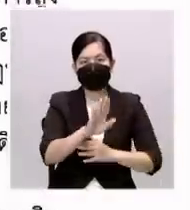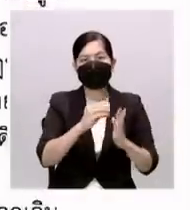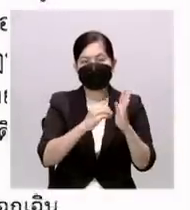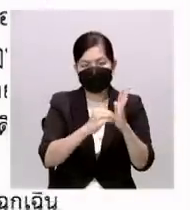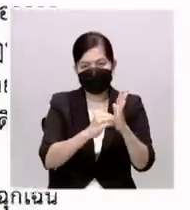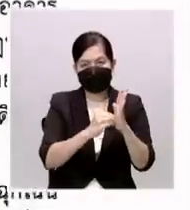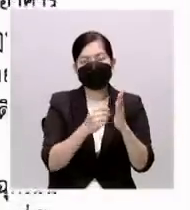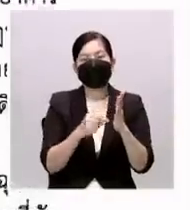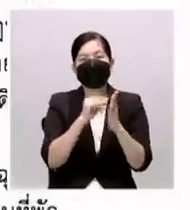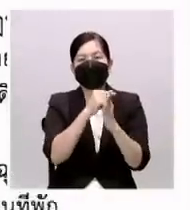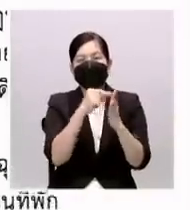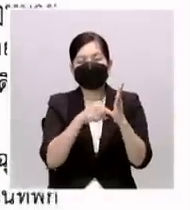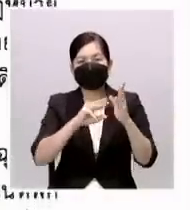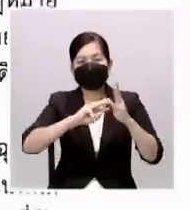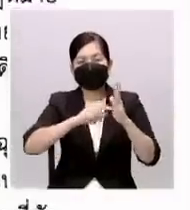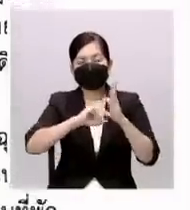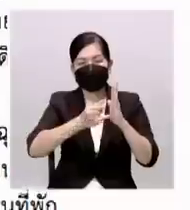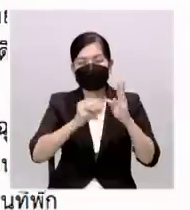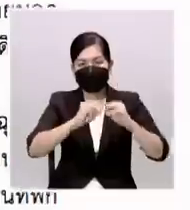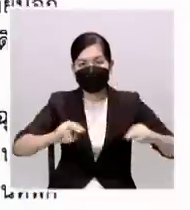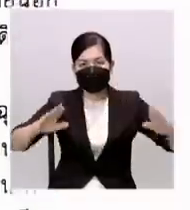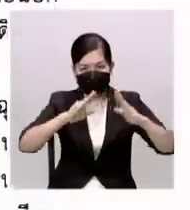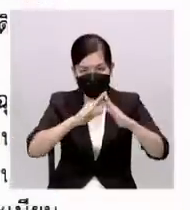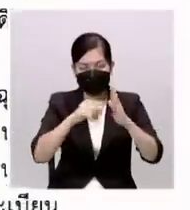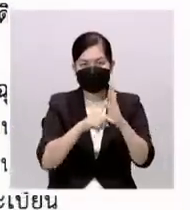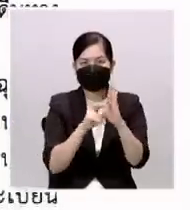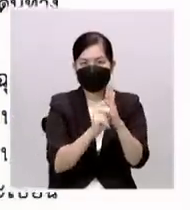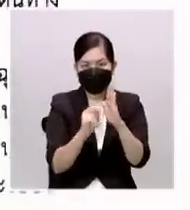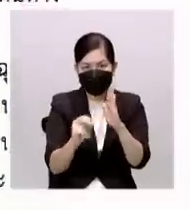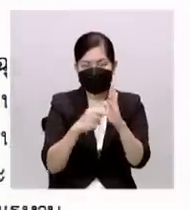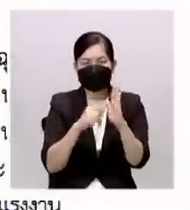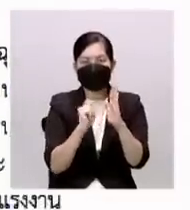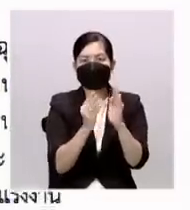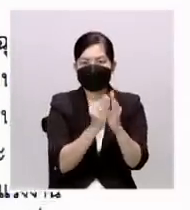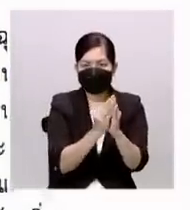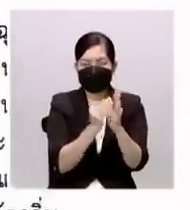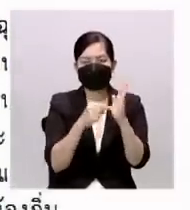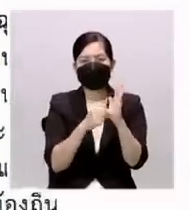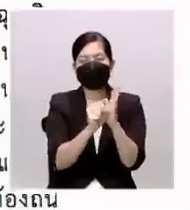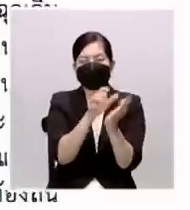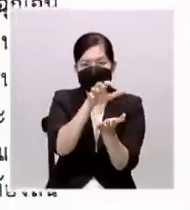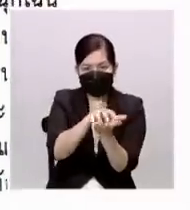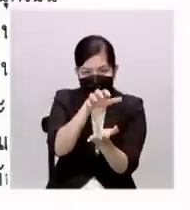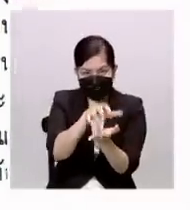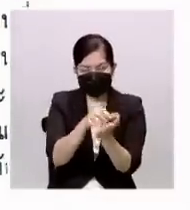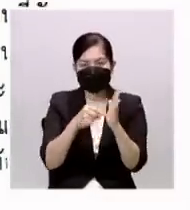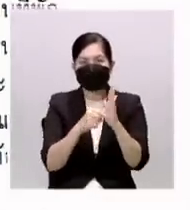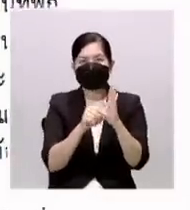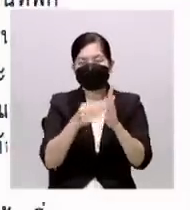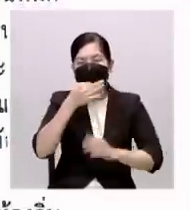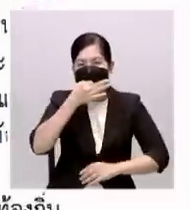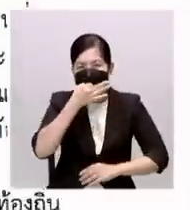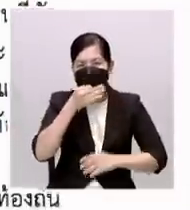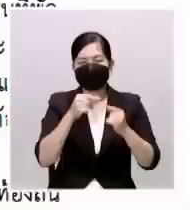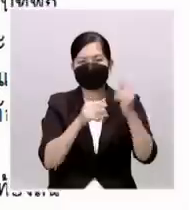หานครนครปฐมนนทบุรีปทุมธานีสมุทรปราการสมุทรสาครนราธิวาส